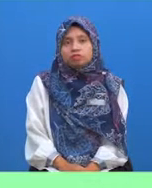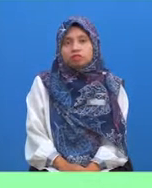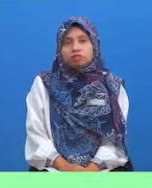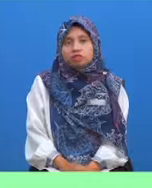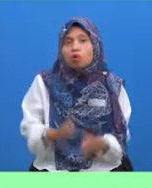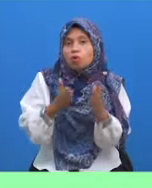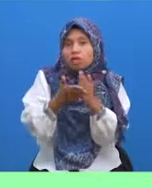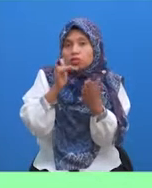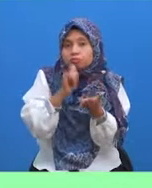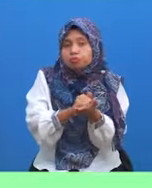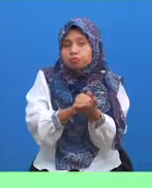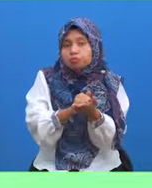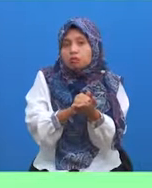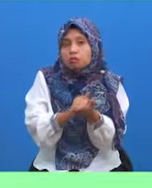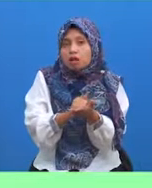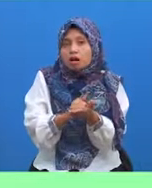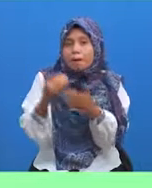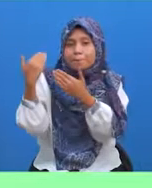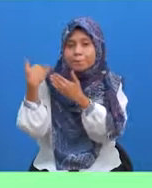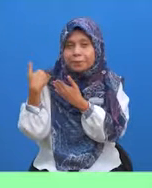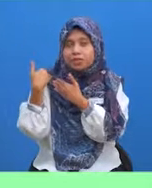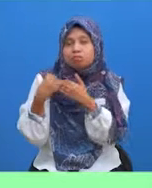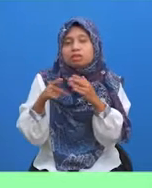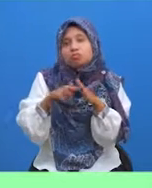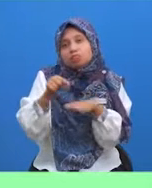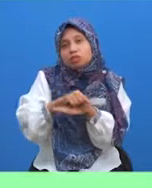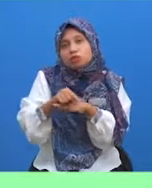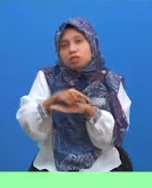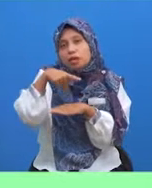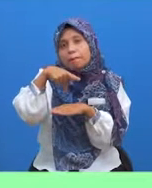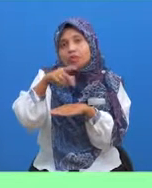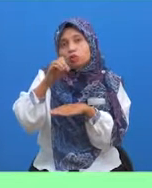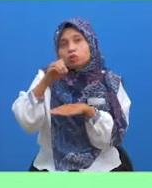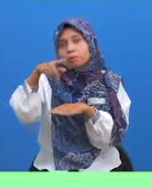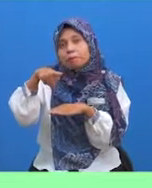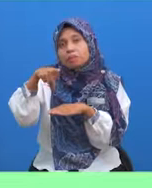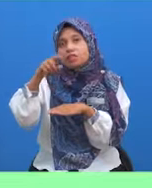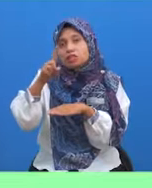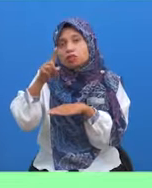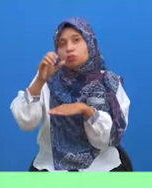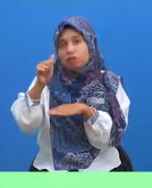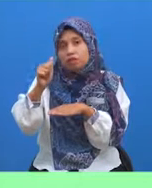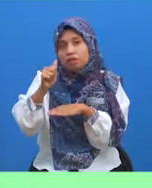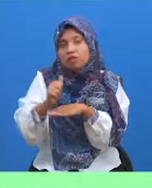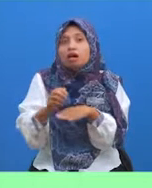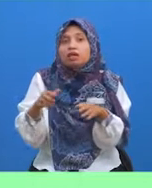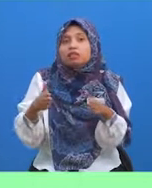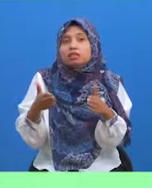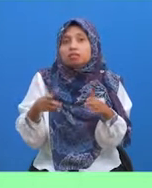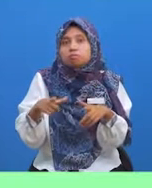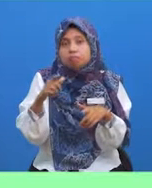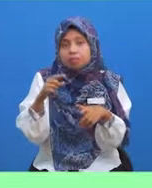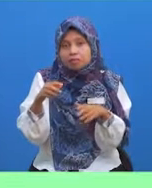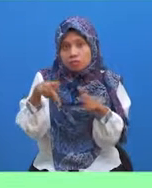oleh yang demikian beban pengguna pada picosong v1i 1E manakala